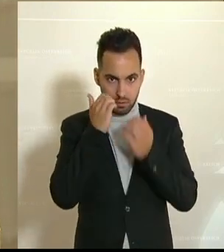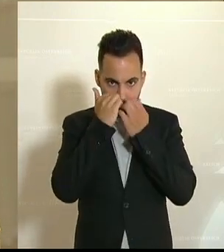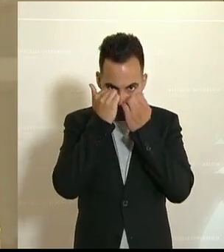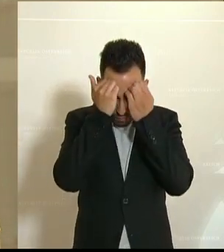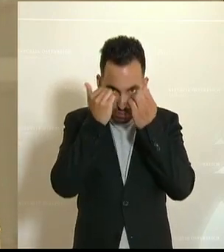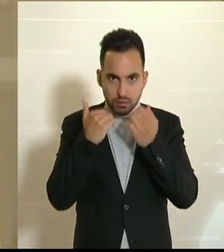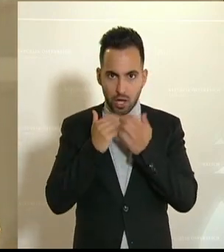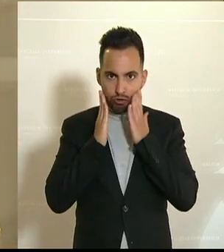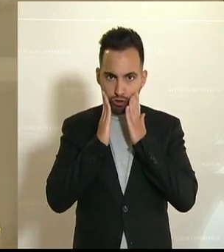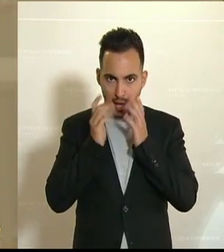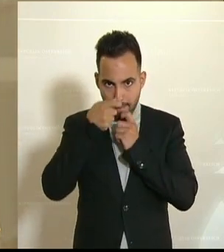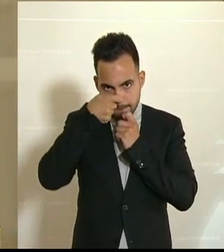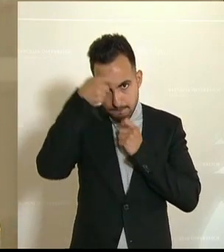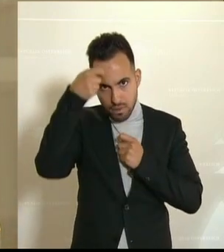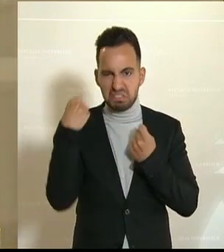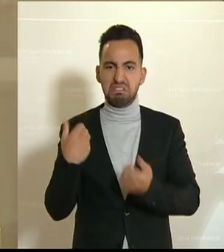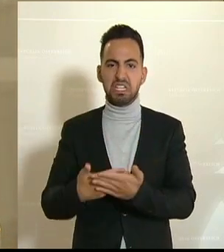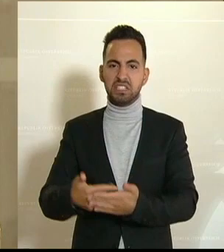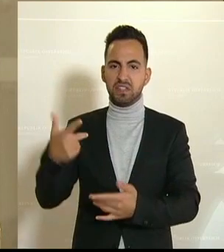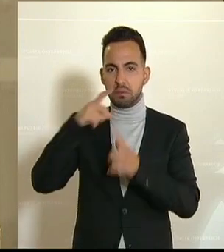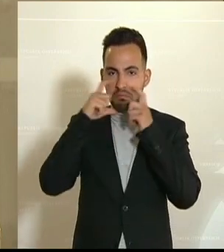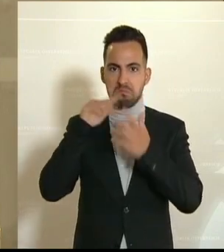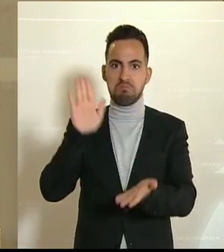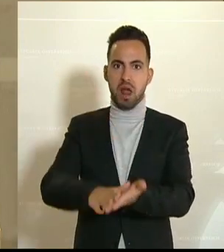beschämenden Gesichter, die sich mittlerweile darunter befinden.